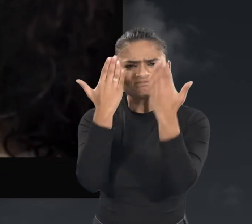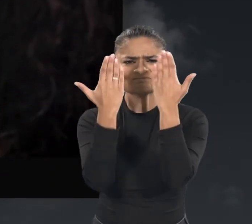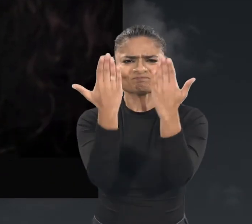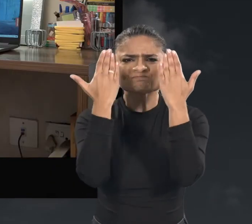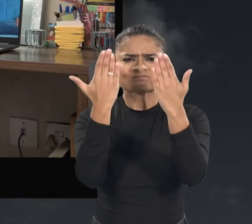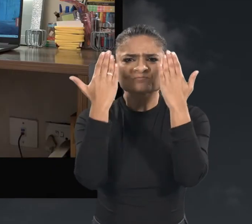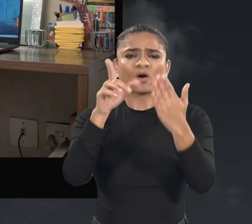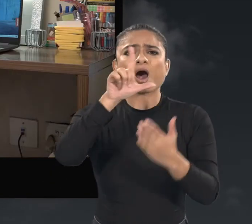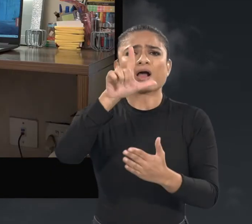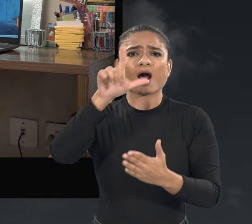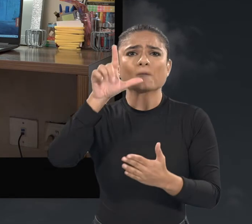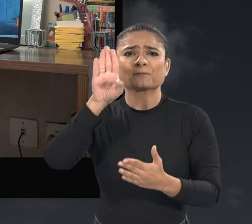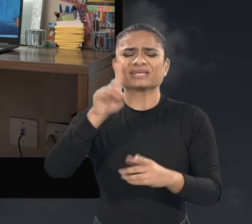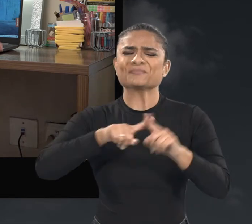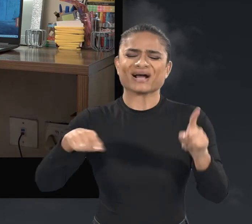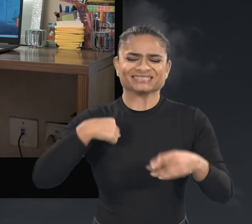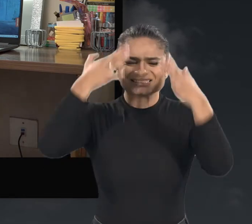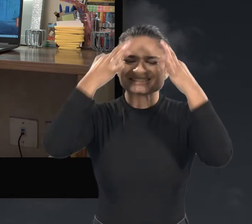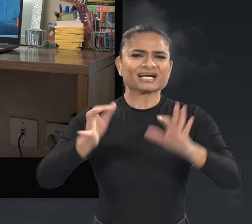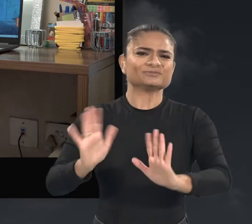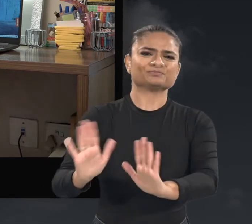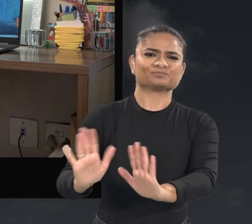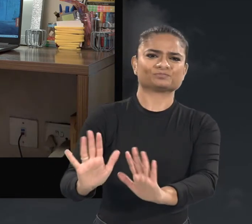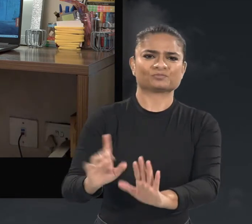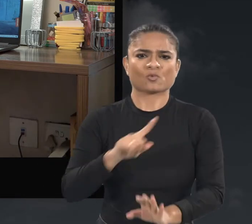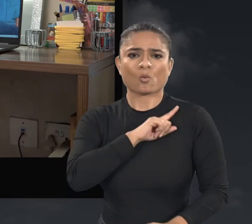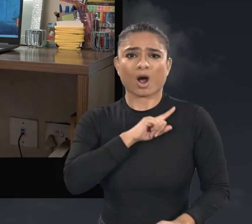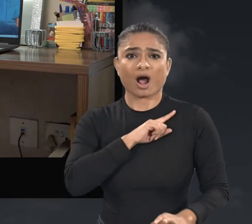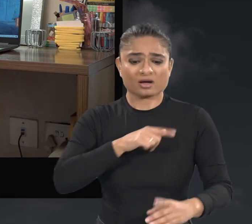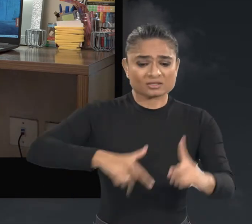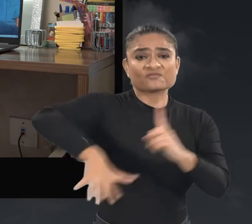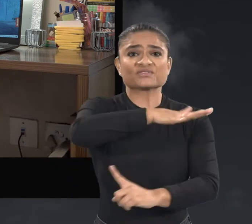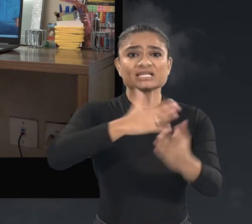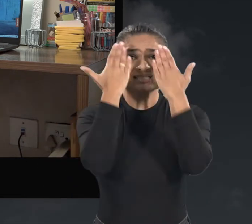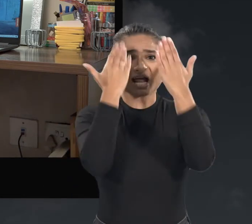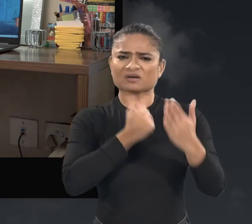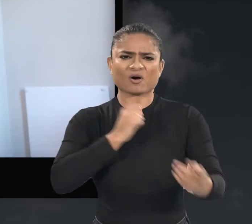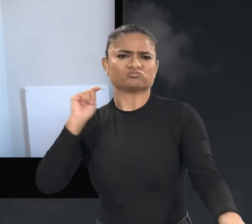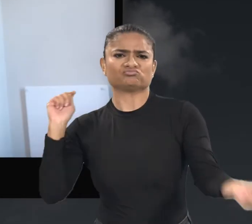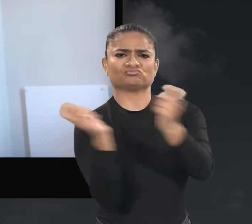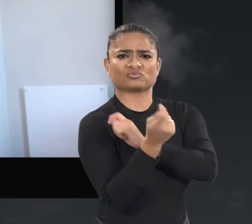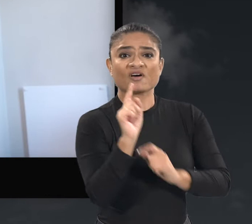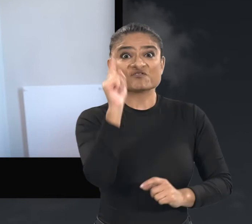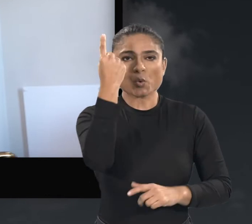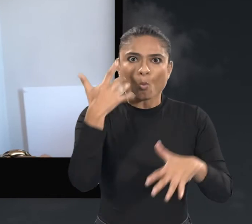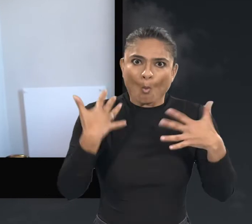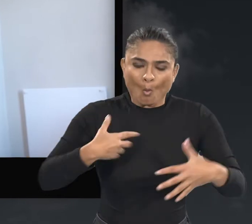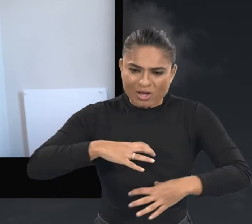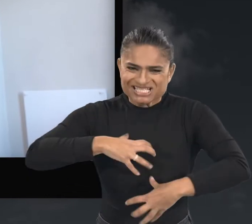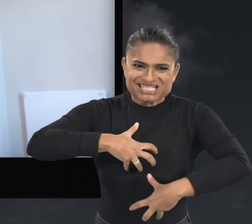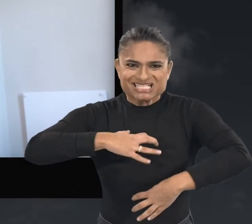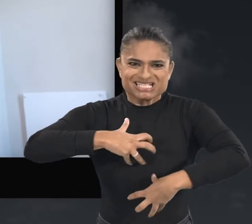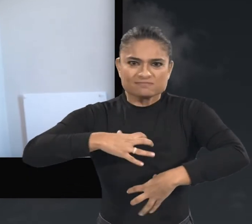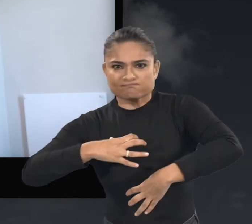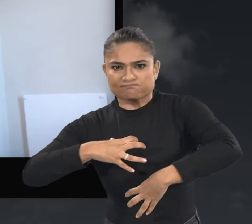universiteit toe gekom, ek sou LLB studeer het en ek het besluit ek wil dit doen nie. Ek het my veld verander. Het was in die begin bietjie